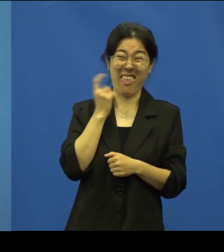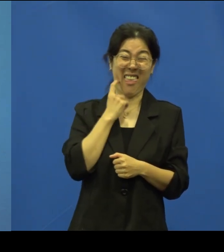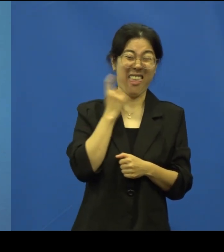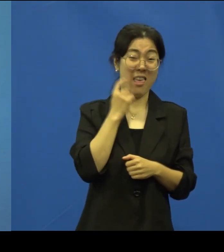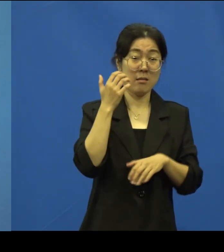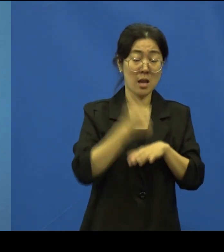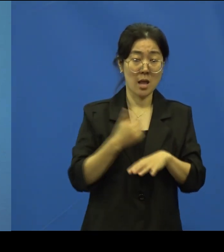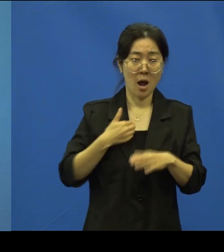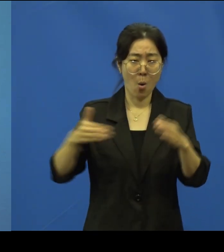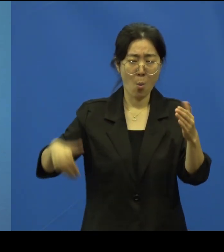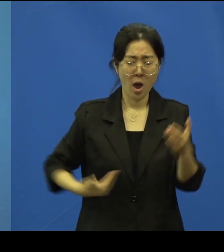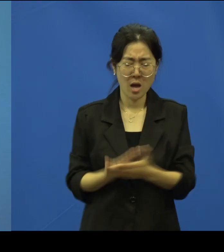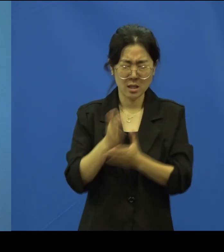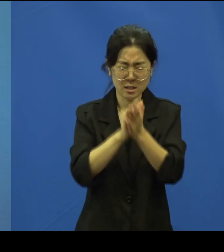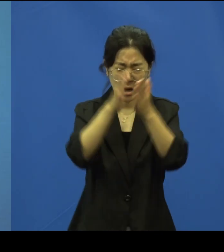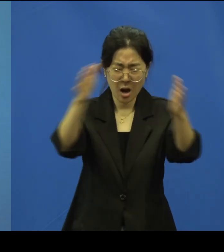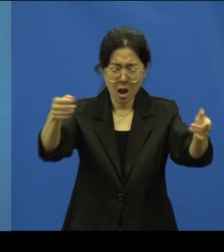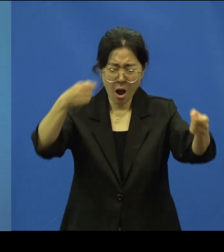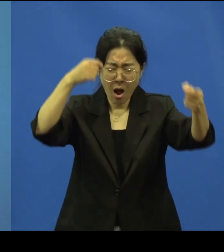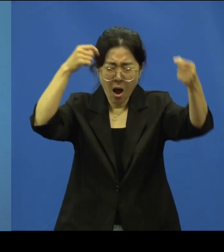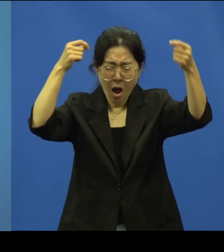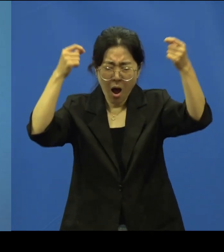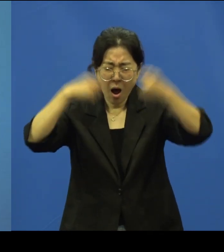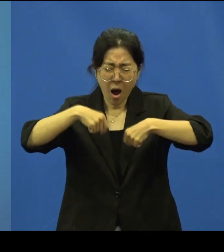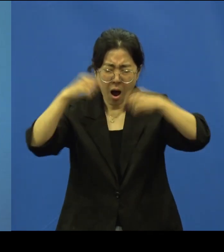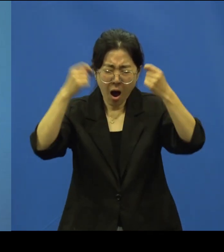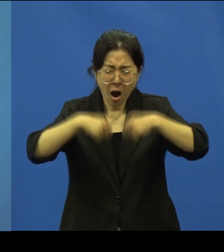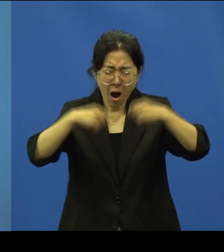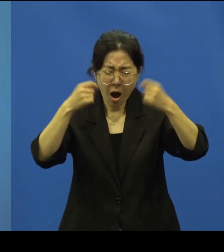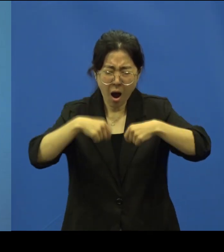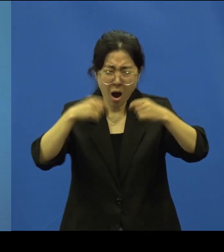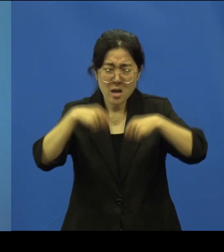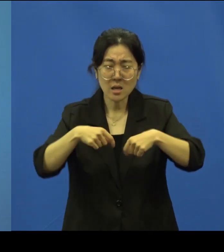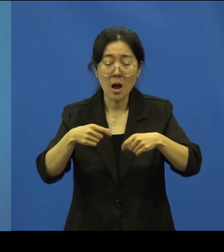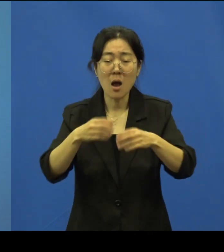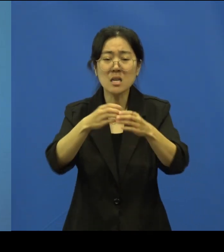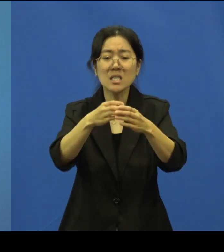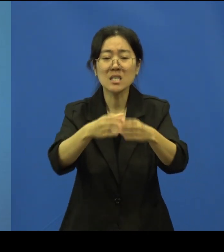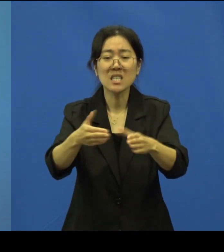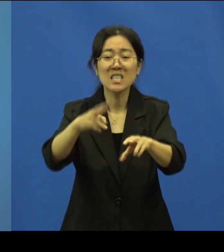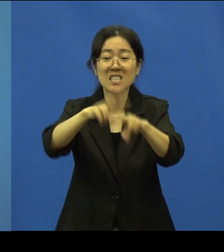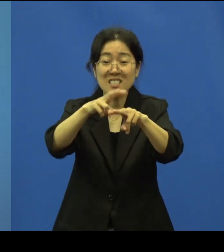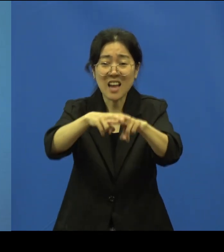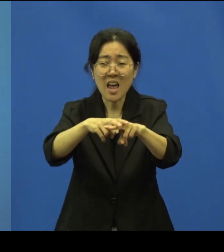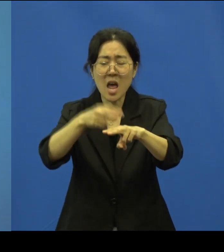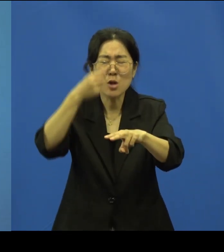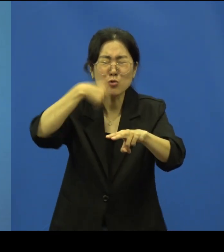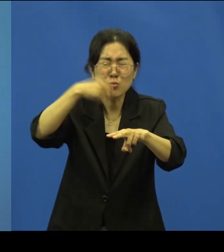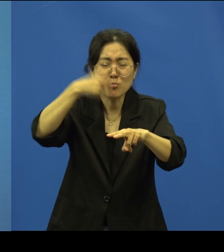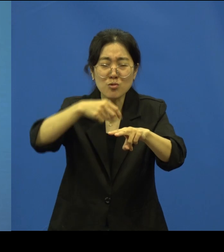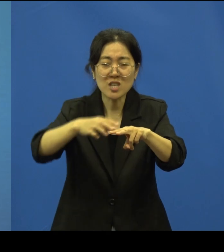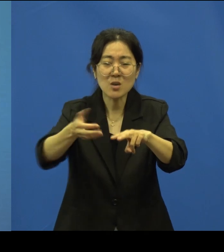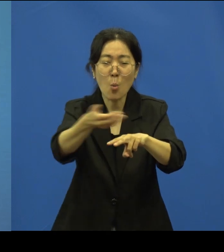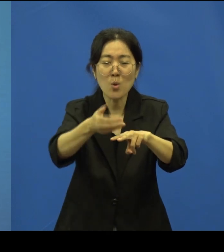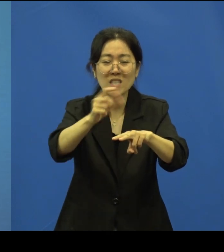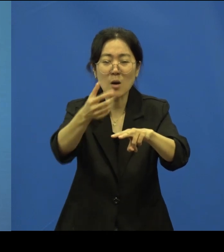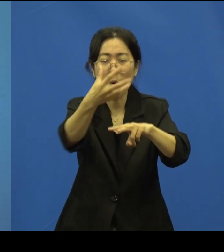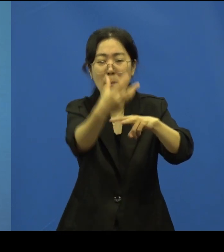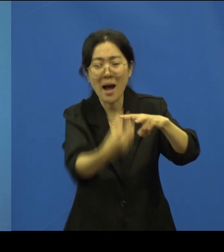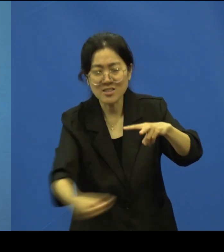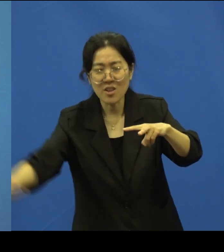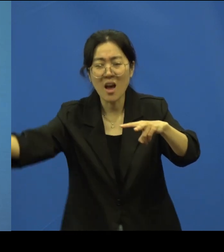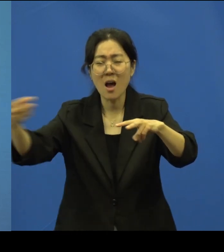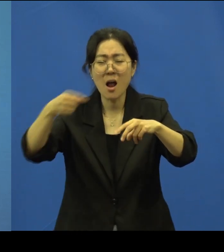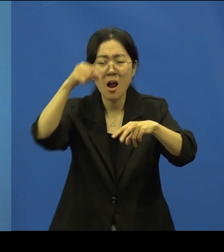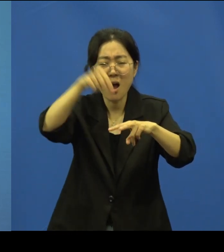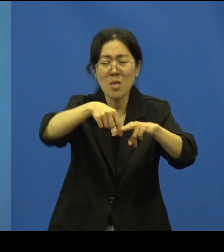앉아서 예배만 드리면 눈물이 나는 거예요. 회개의 눈물, 상처의 눈물, 여러